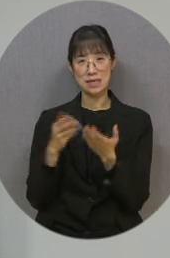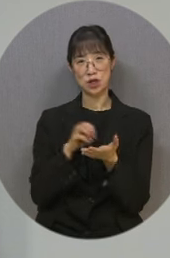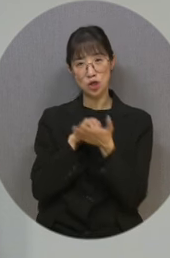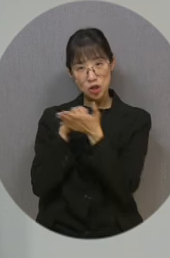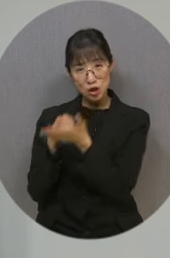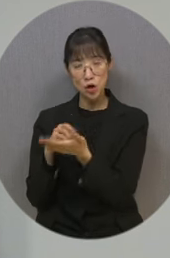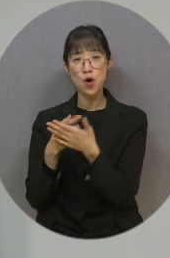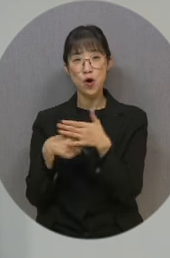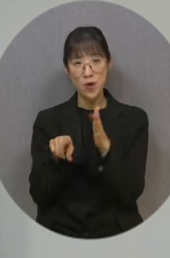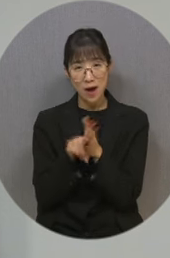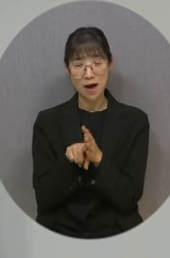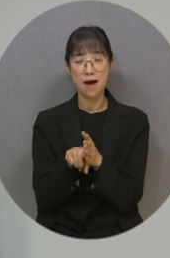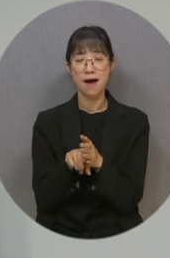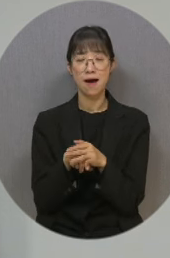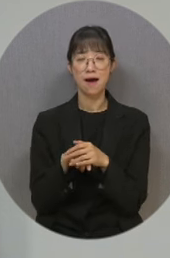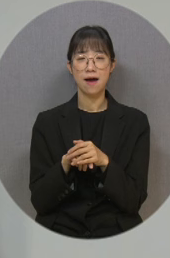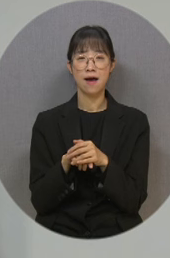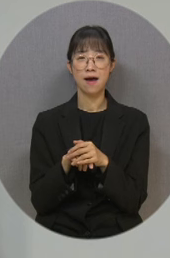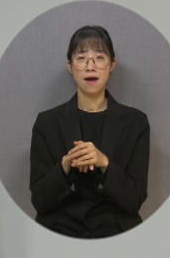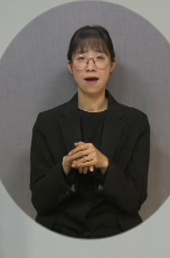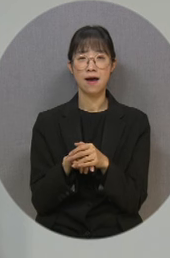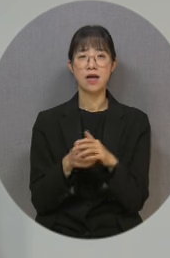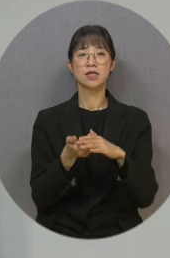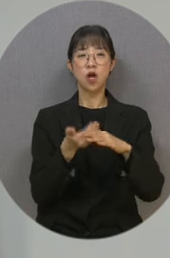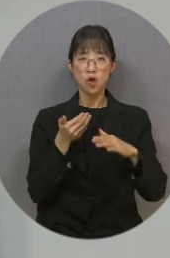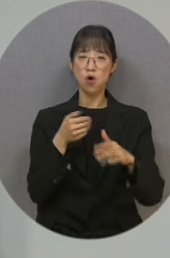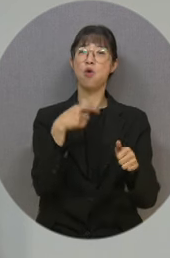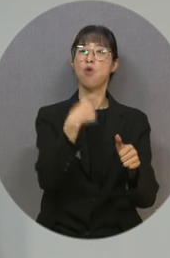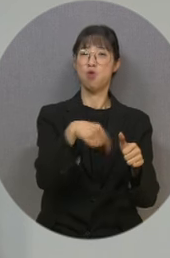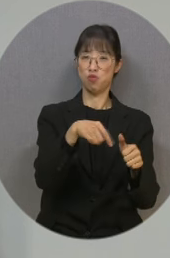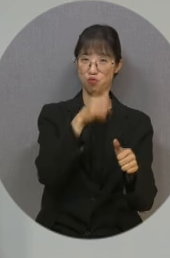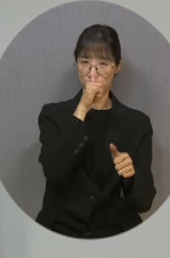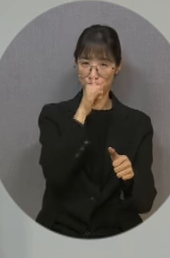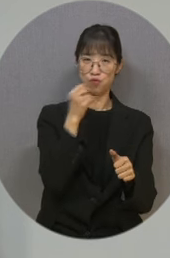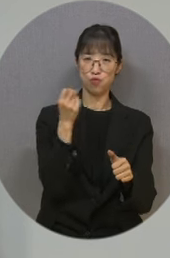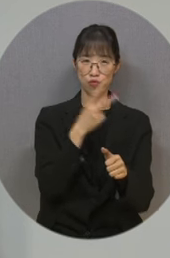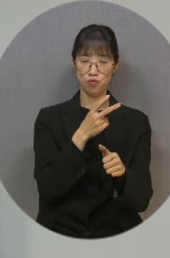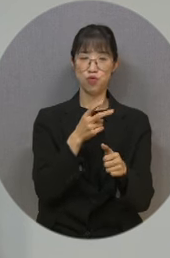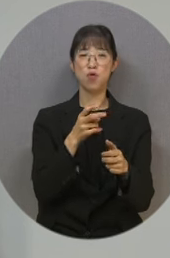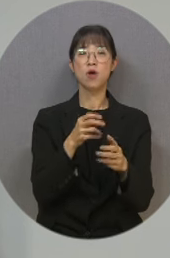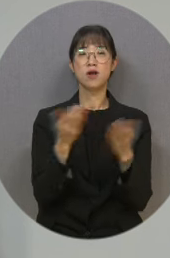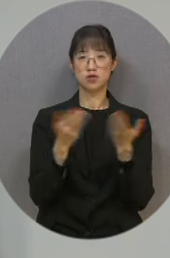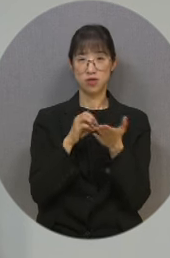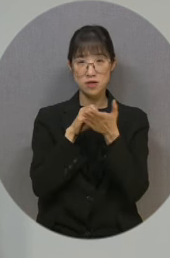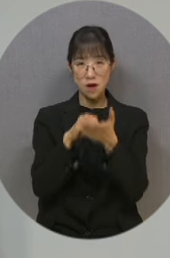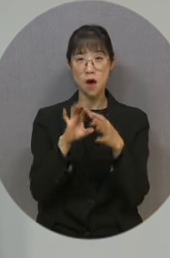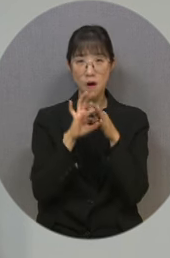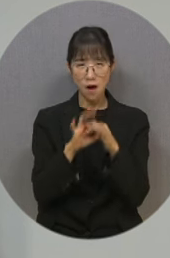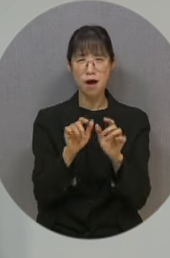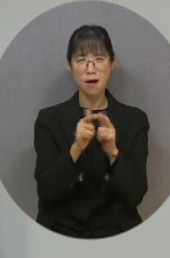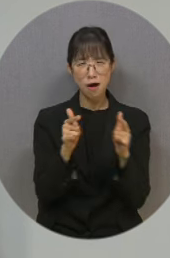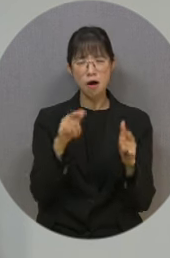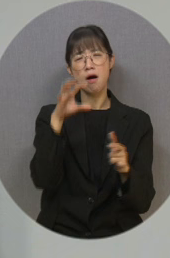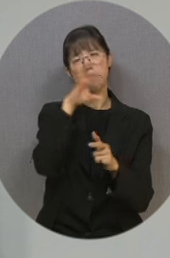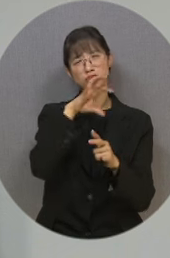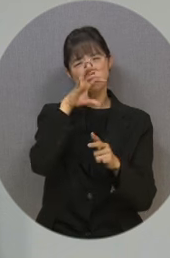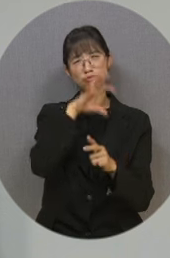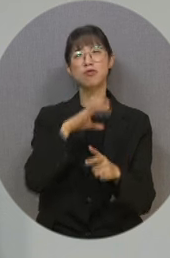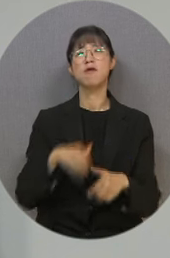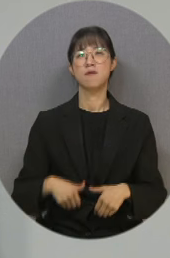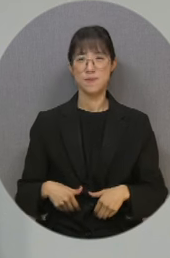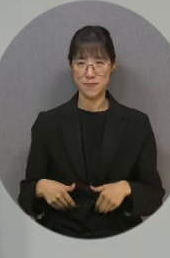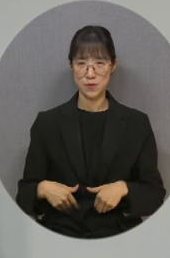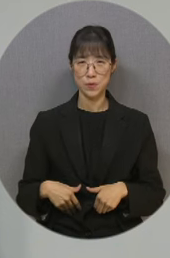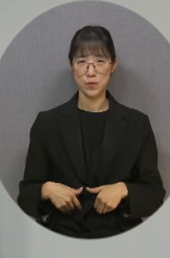취업하는 그런 과정에 있어서 취업정 교육이라 그가 또 어 취업과 관련된 여러 가지 그 다양한 훈련이